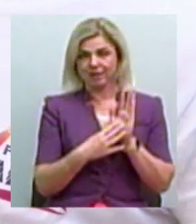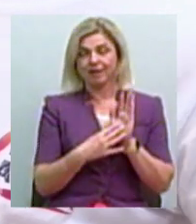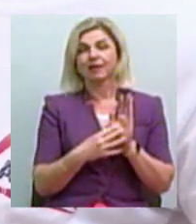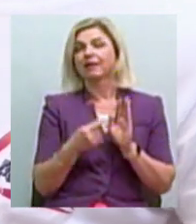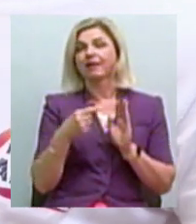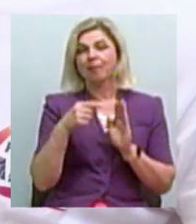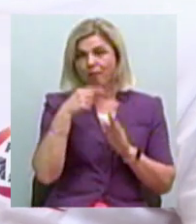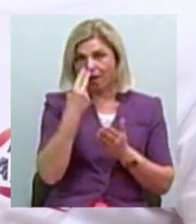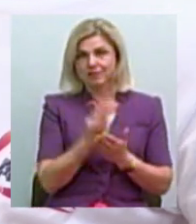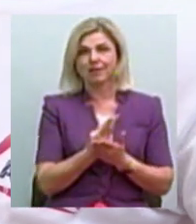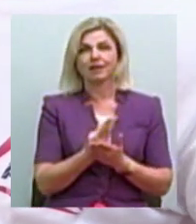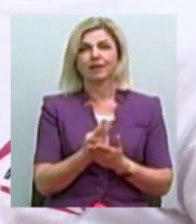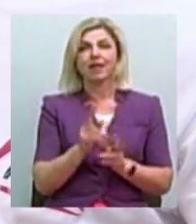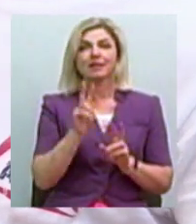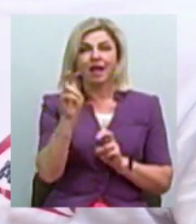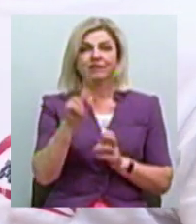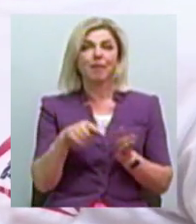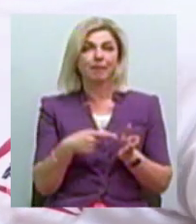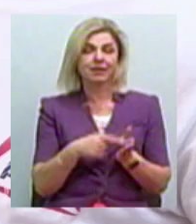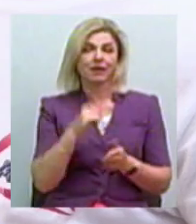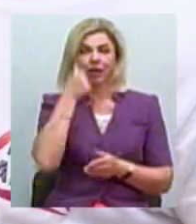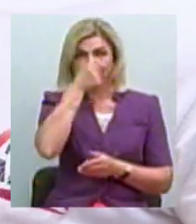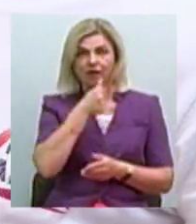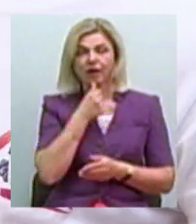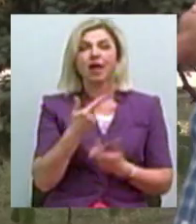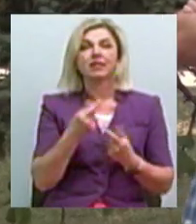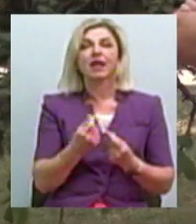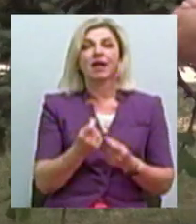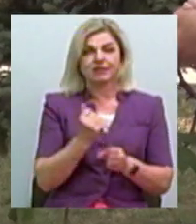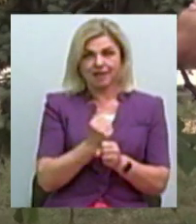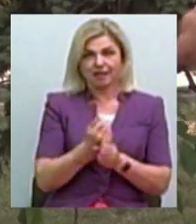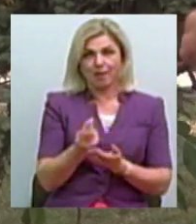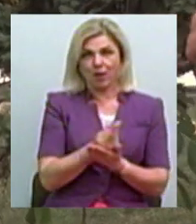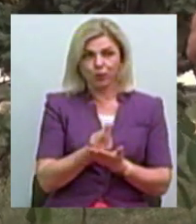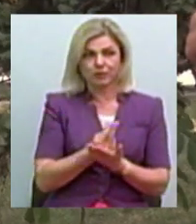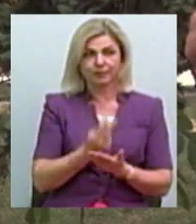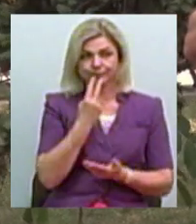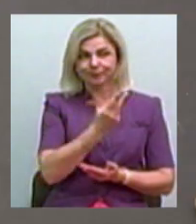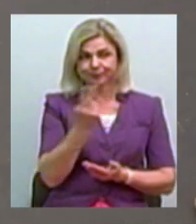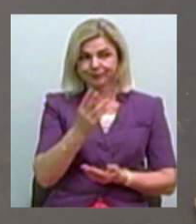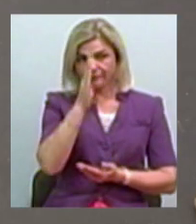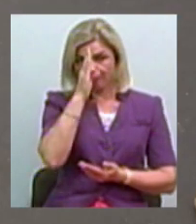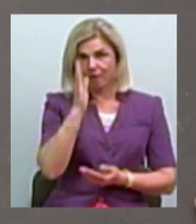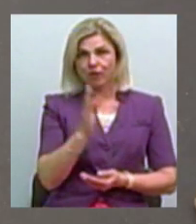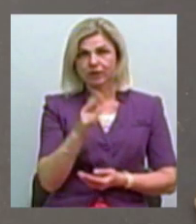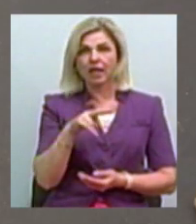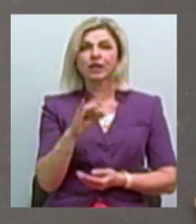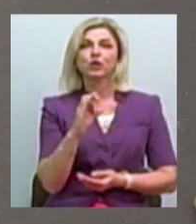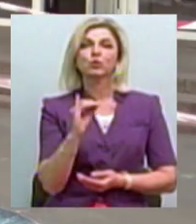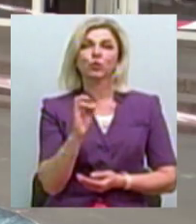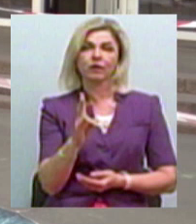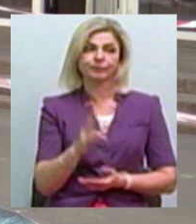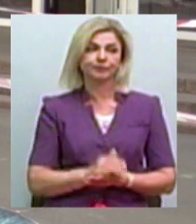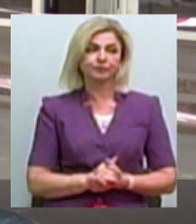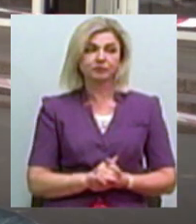Ніко-19, показати назву міста і рік, в якому створений малюнок. Роздивляється роботу миколаєвець Володимир Васюк. Безумовно, подобається